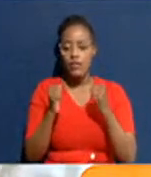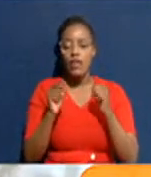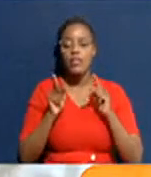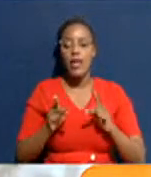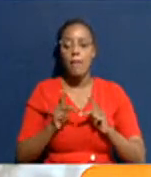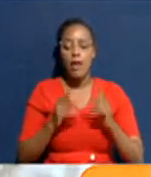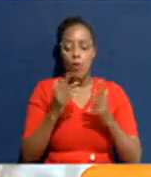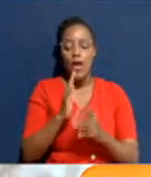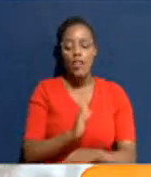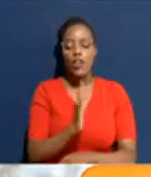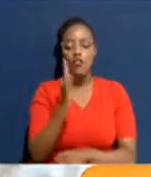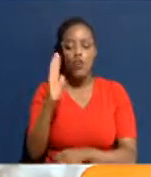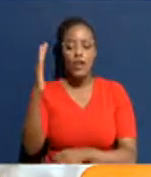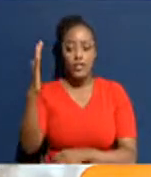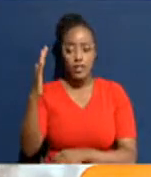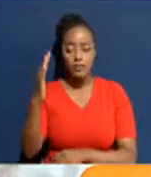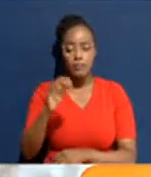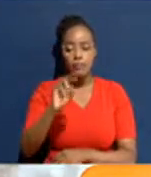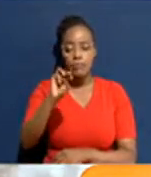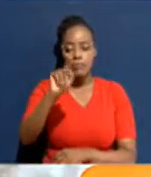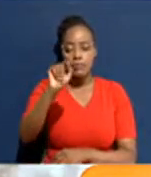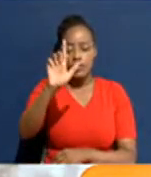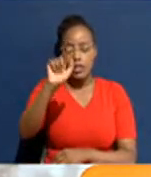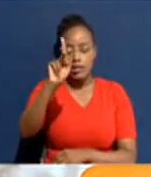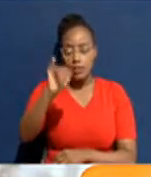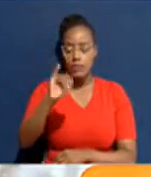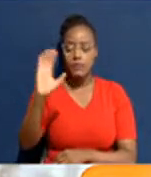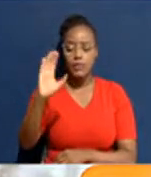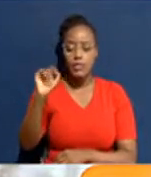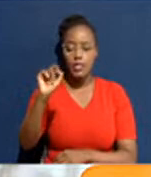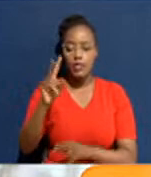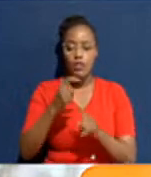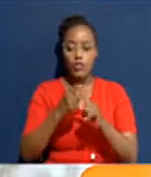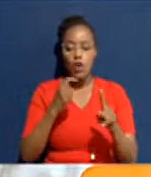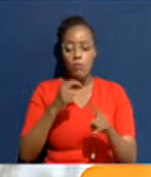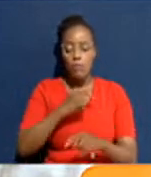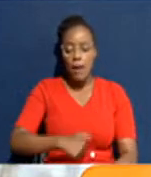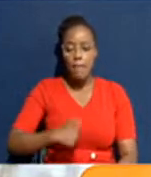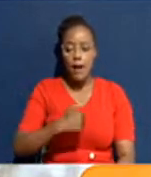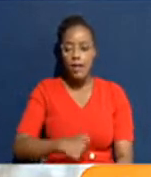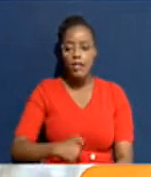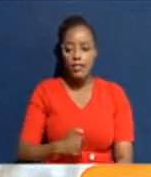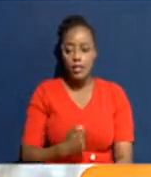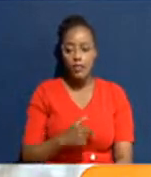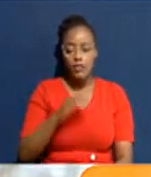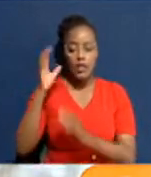ikiendelea msituni Shakahola. Francis Mtulaki, Ringa Citizen, Malindi, kaunti ya Kilifi.